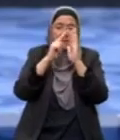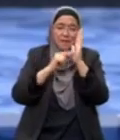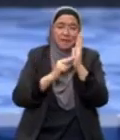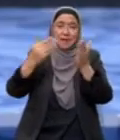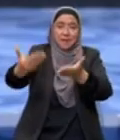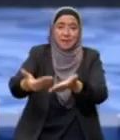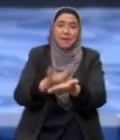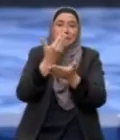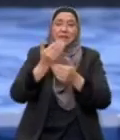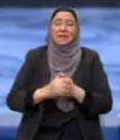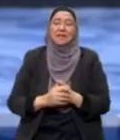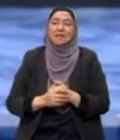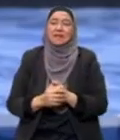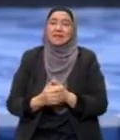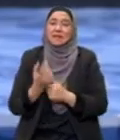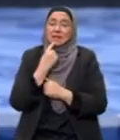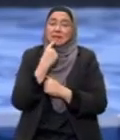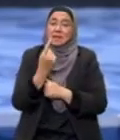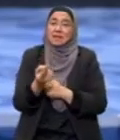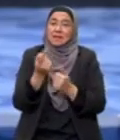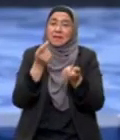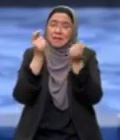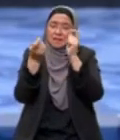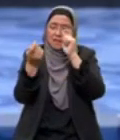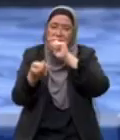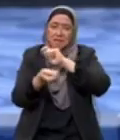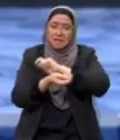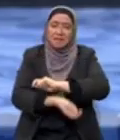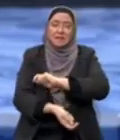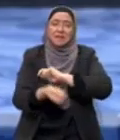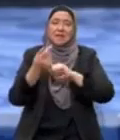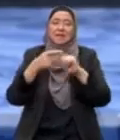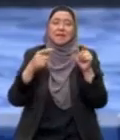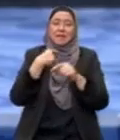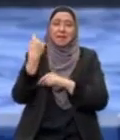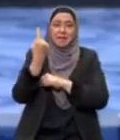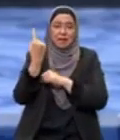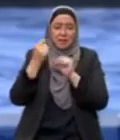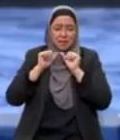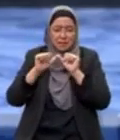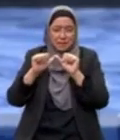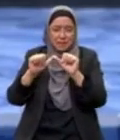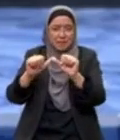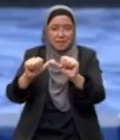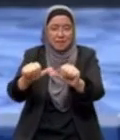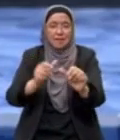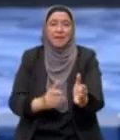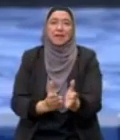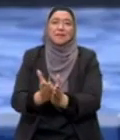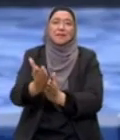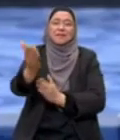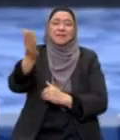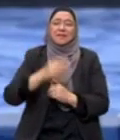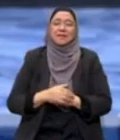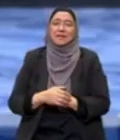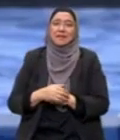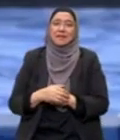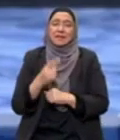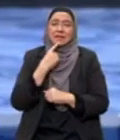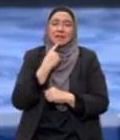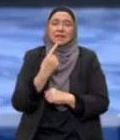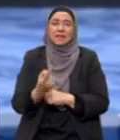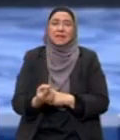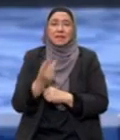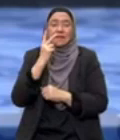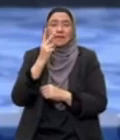er dilaksanakan dan diteruskan dan kalau kita lihat saya ucap terima kasih pada yang amat berhormat er Perdana Menteri